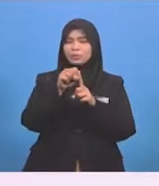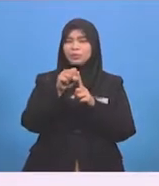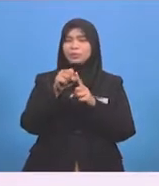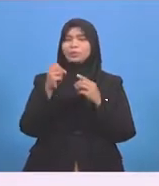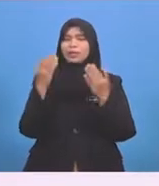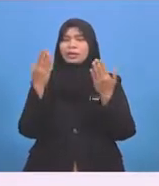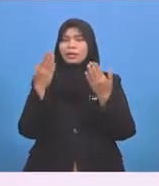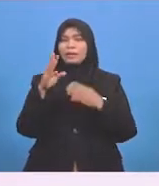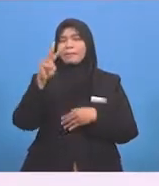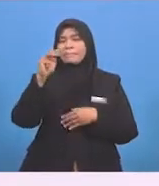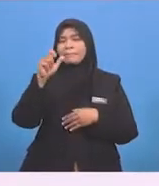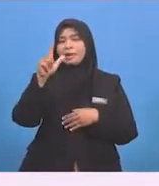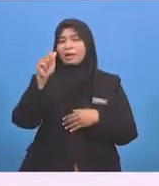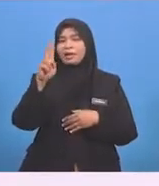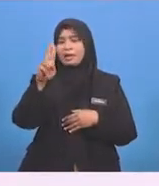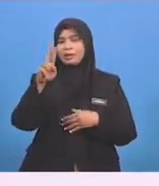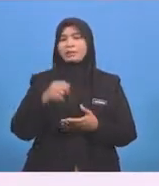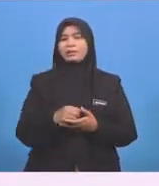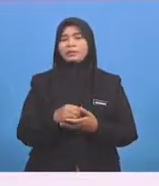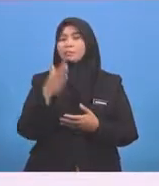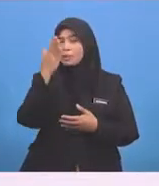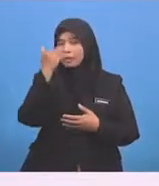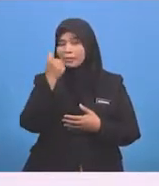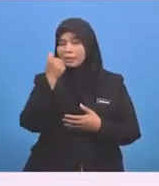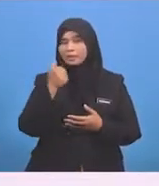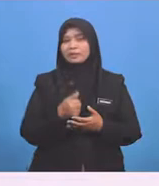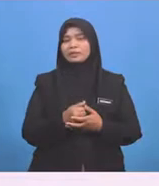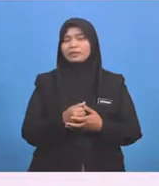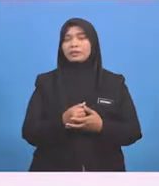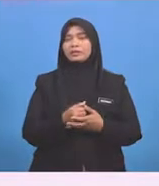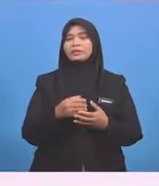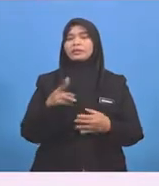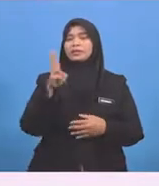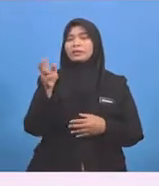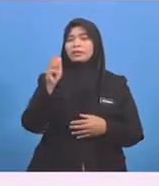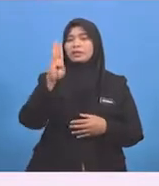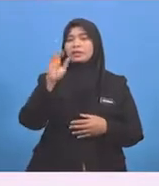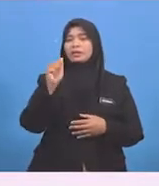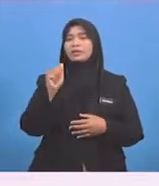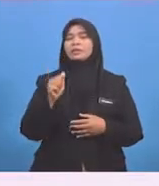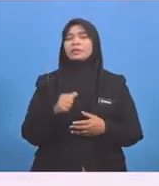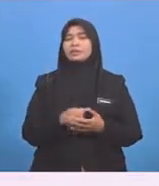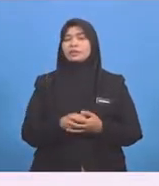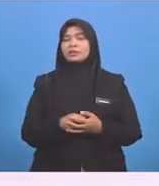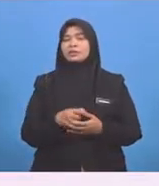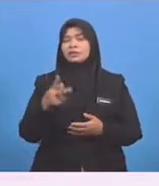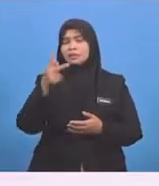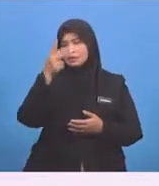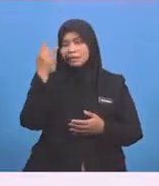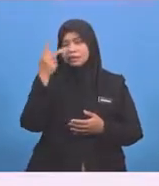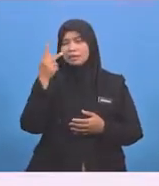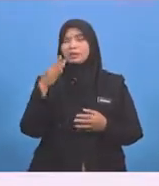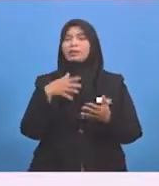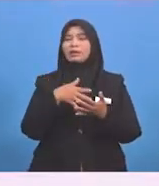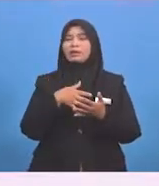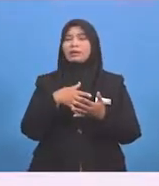Mengapakah suhu malar di kawasan ini? Di kawasan ini, haba diserap digunakan untuk melemahkan